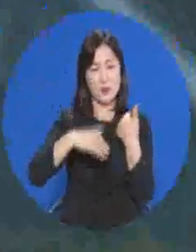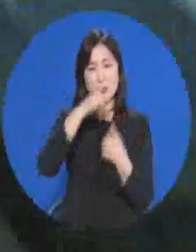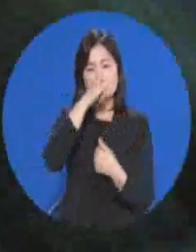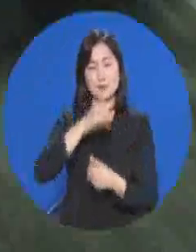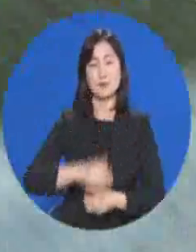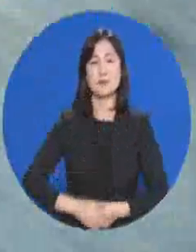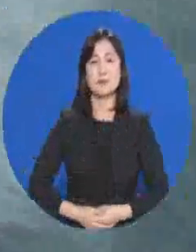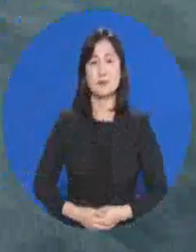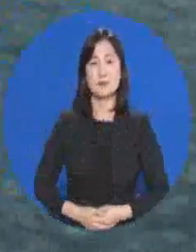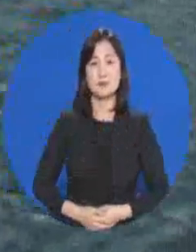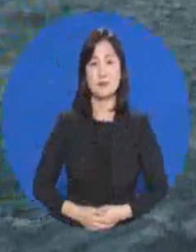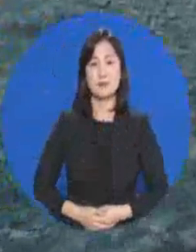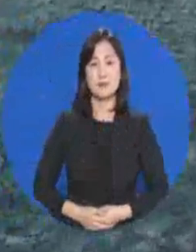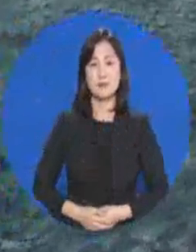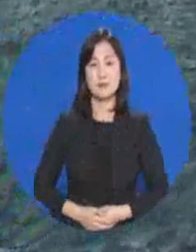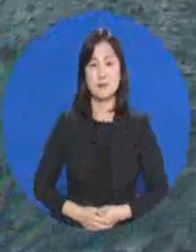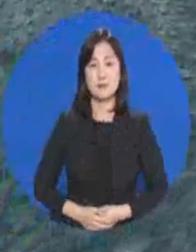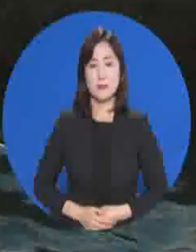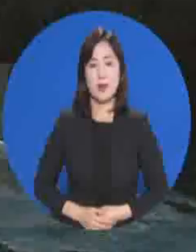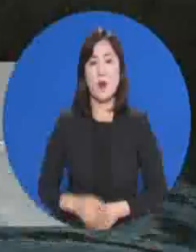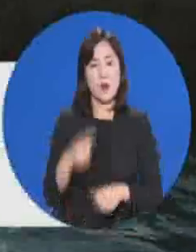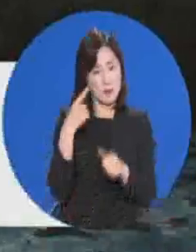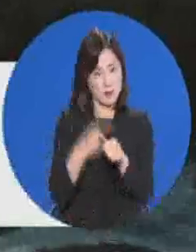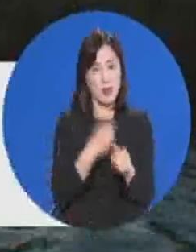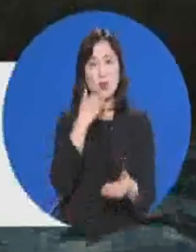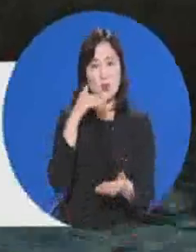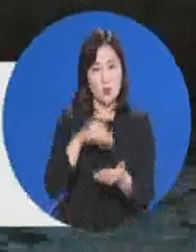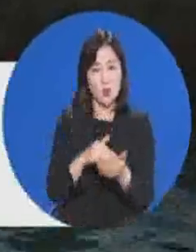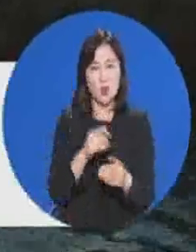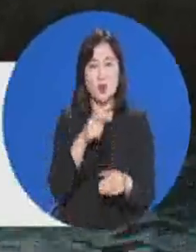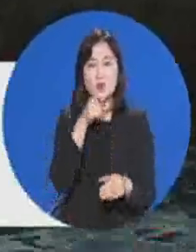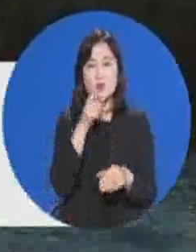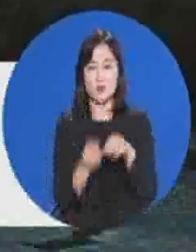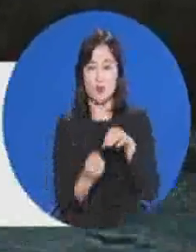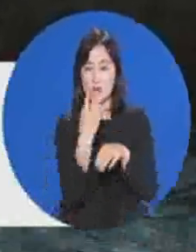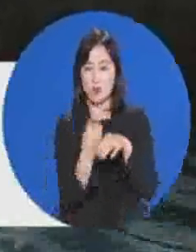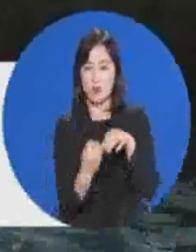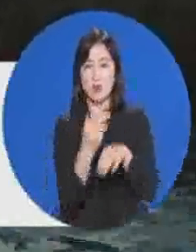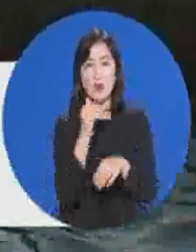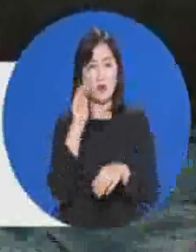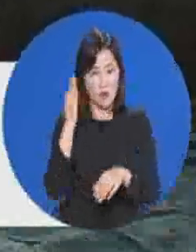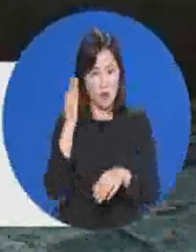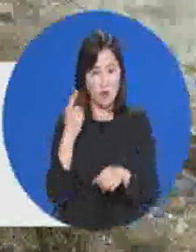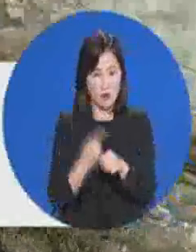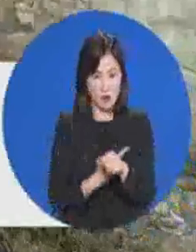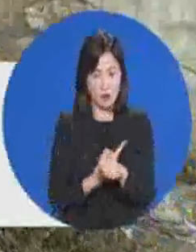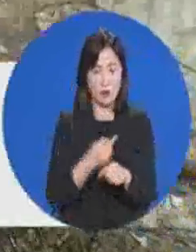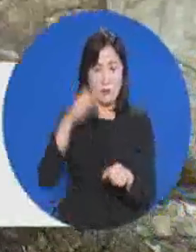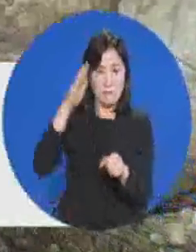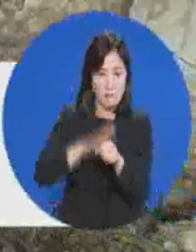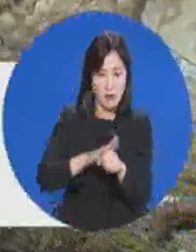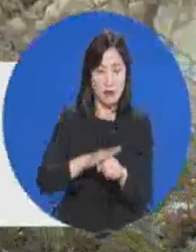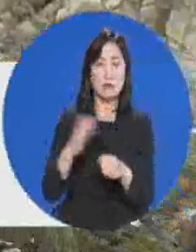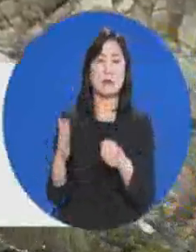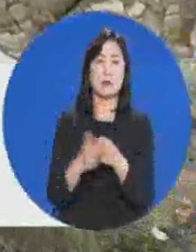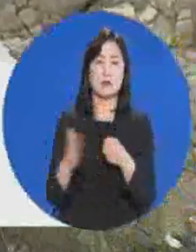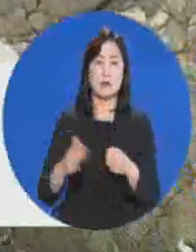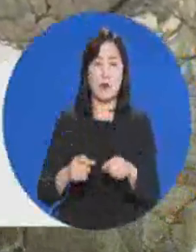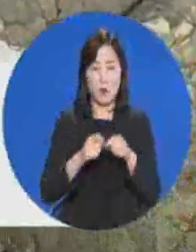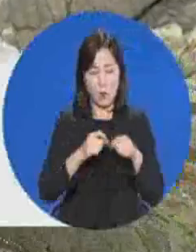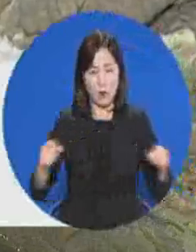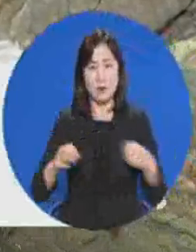현장이었습니다 전리 물이 들어갔다 물이 오는 거거든 거 막 당연하게 그게